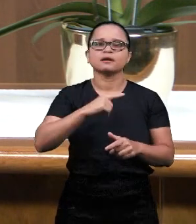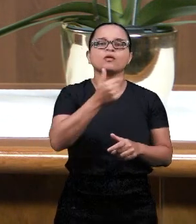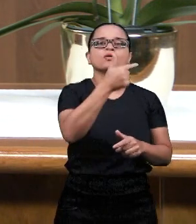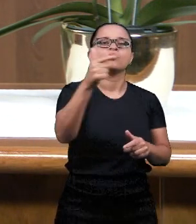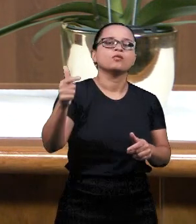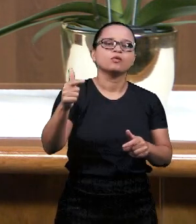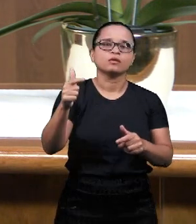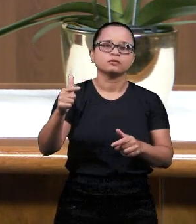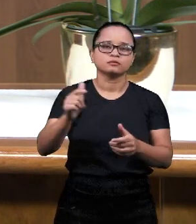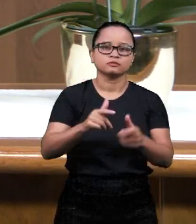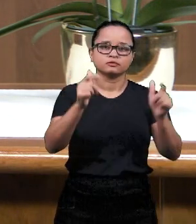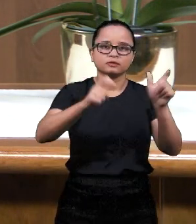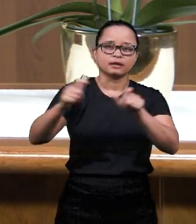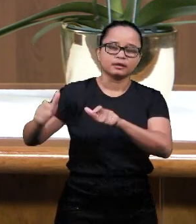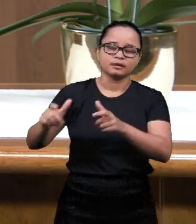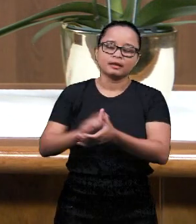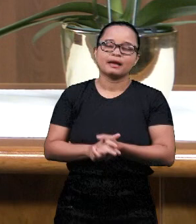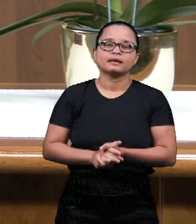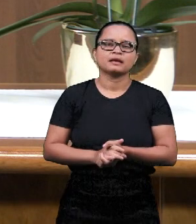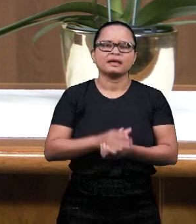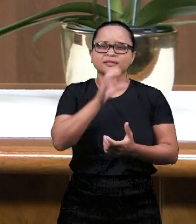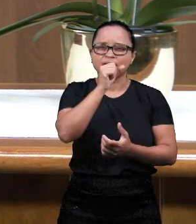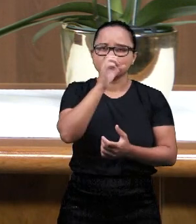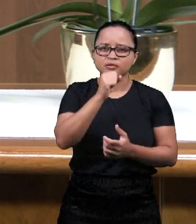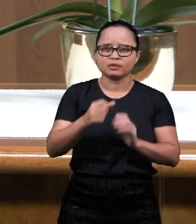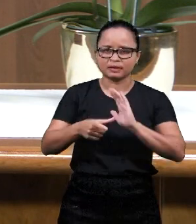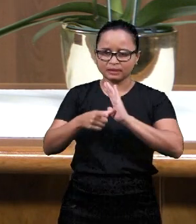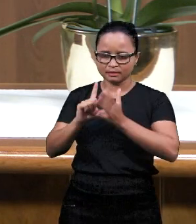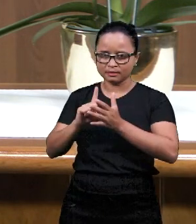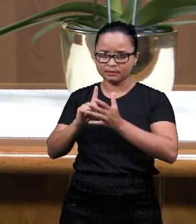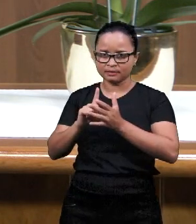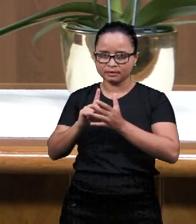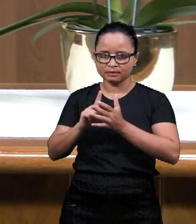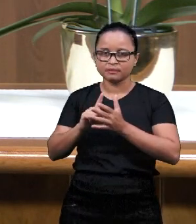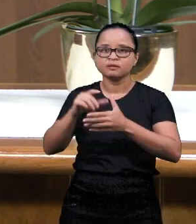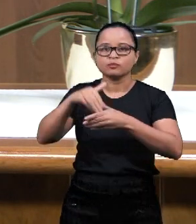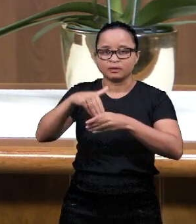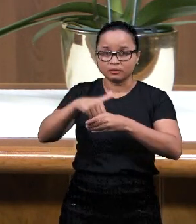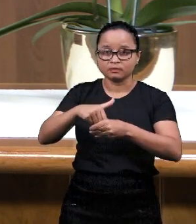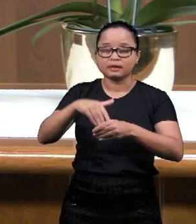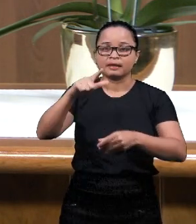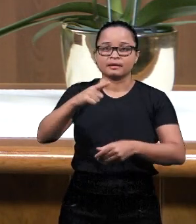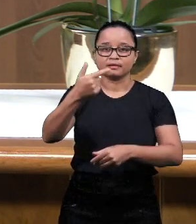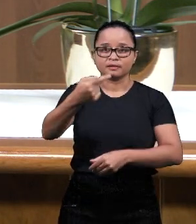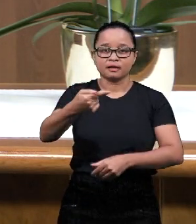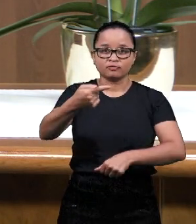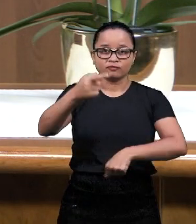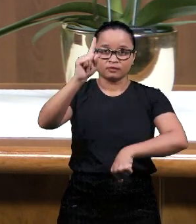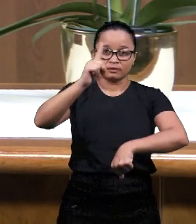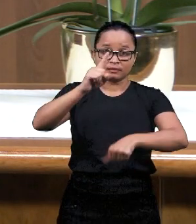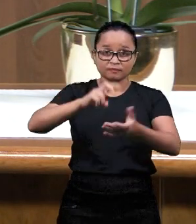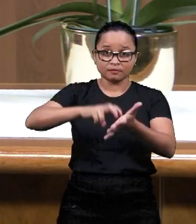habituels. Donc, avant, la période électorale était 7 heures,